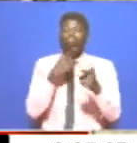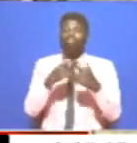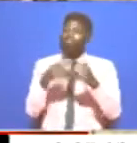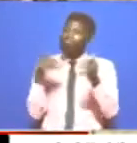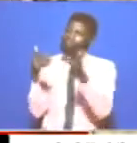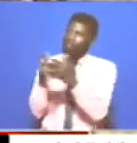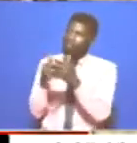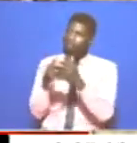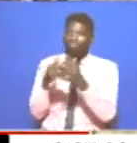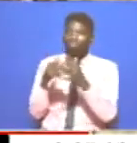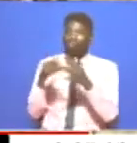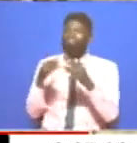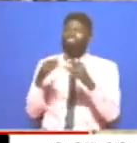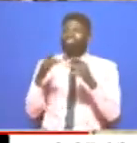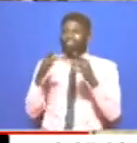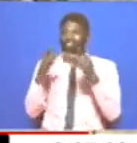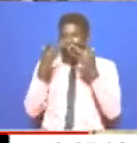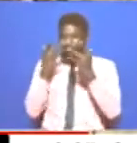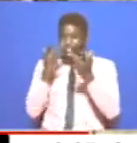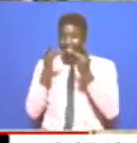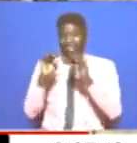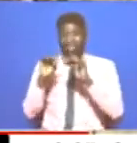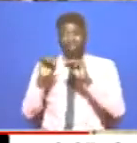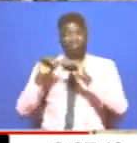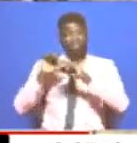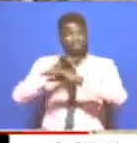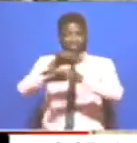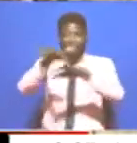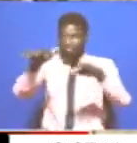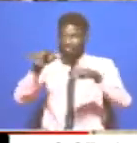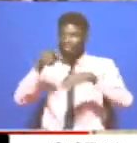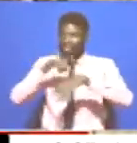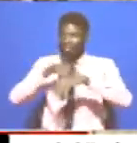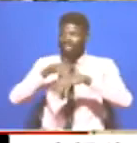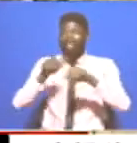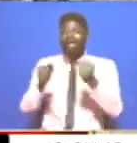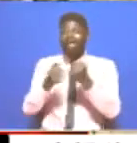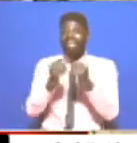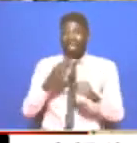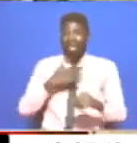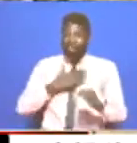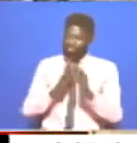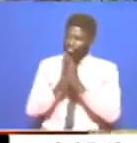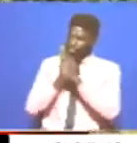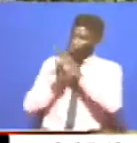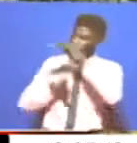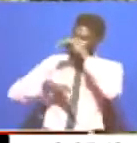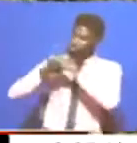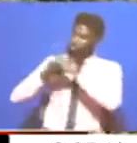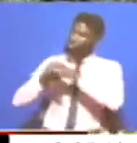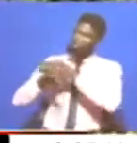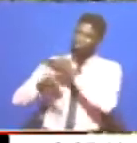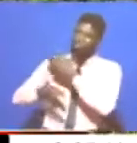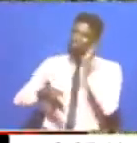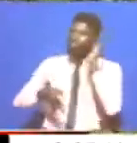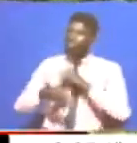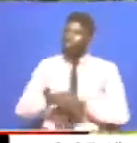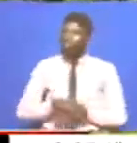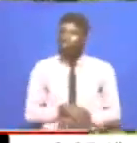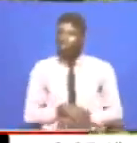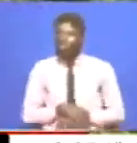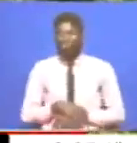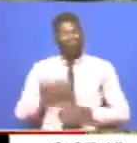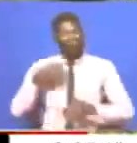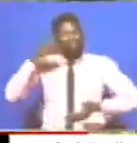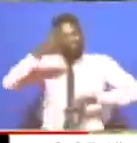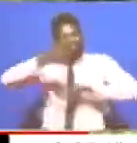upepo. Sasa inakuja kwa upepo, igije pigo la furaha na ile maombi yetu. Alafu inakimbia huko. Over time, vagaries